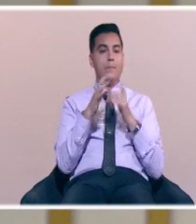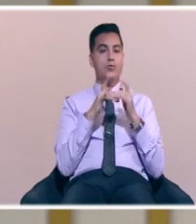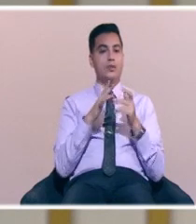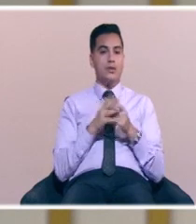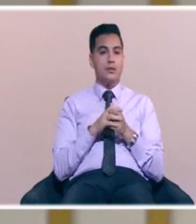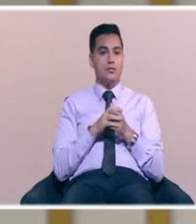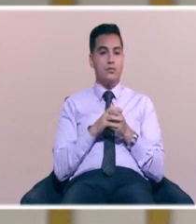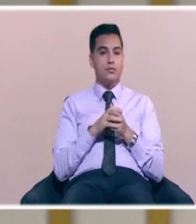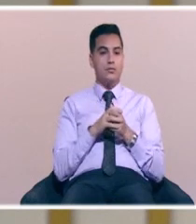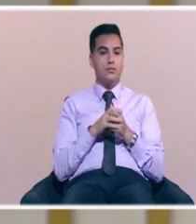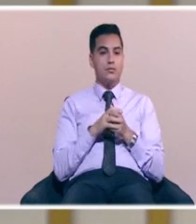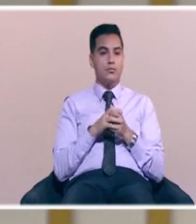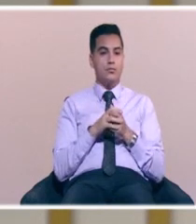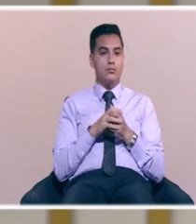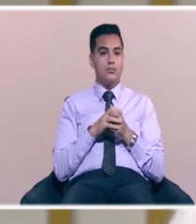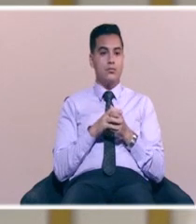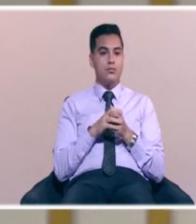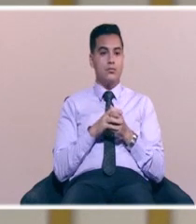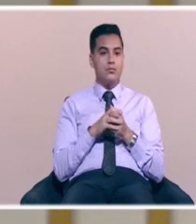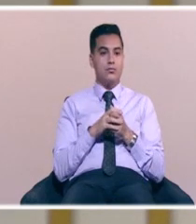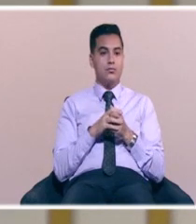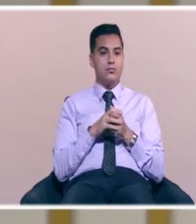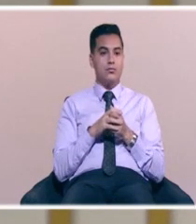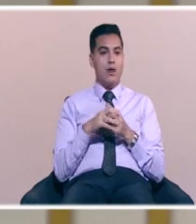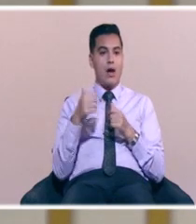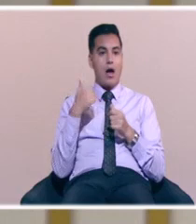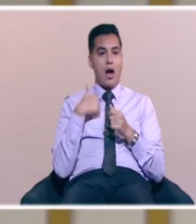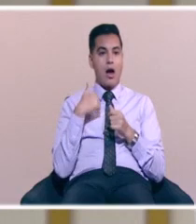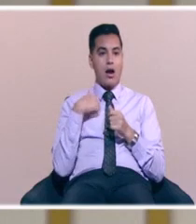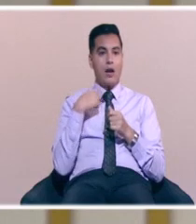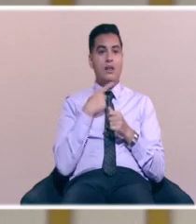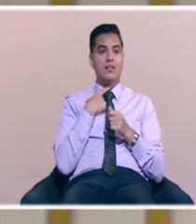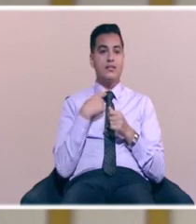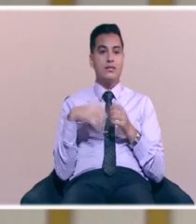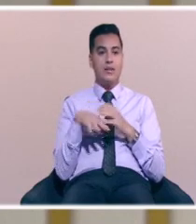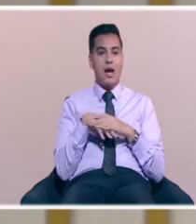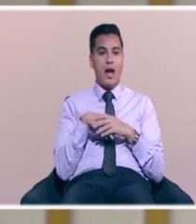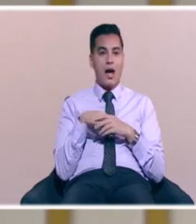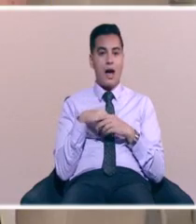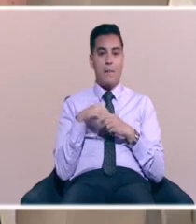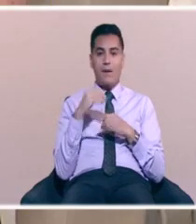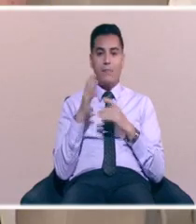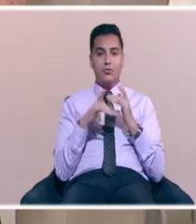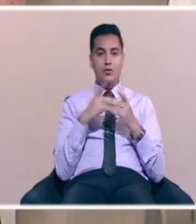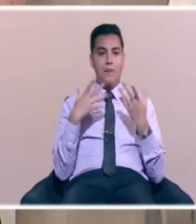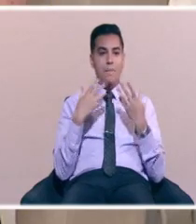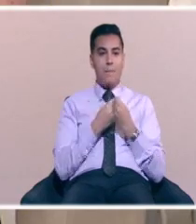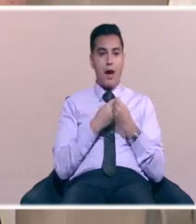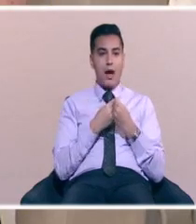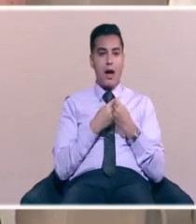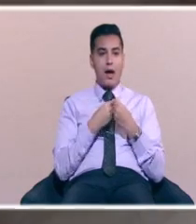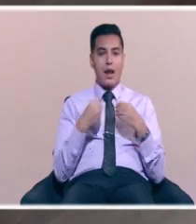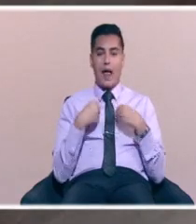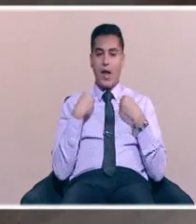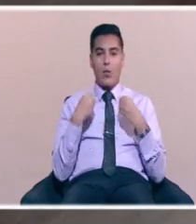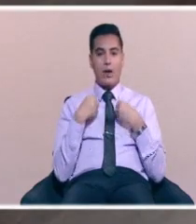مع الحيوانات، وتبقى انت أنا صوت الحيوانات. والحيوانات. انت صوت الحيوانات. لا أنا والحيوانات، ما الحيوانات مش هترد. لو بس أنا عشان انت عايز حد يعني ما يردش. أطلع